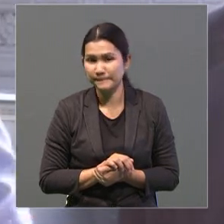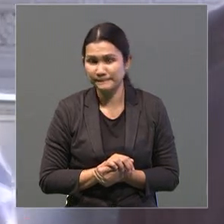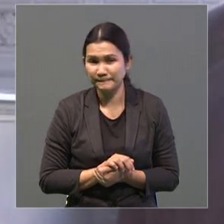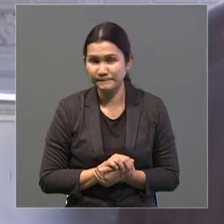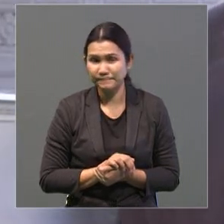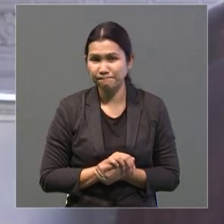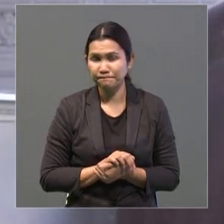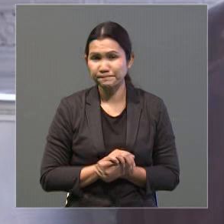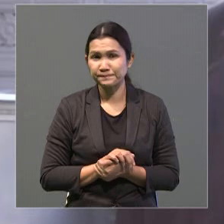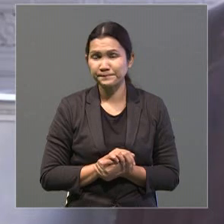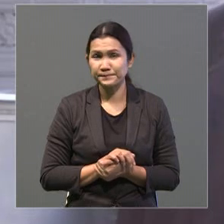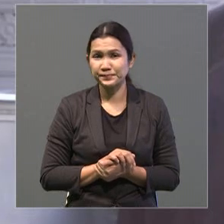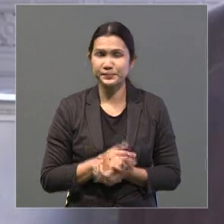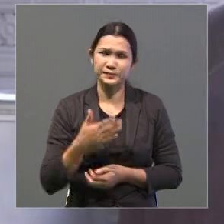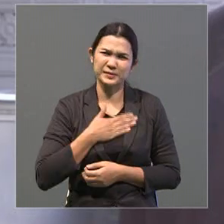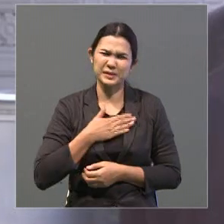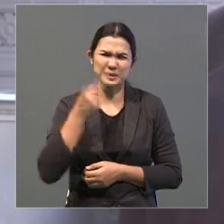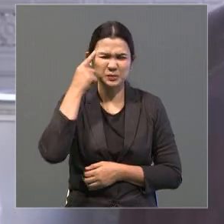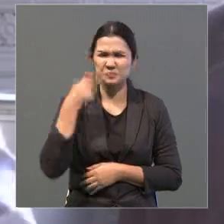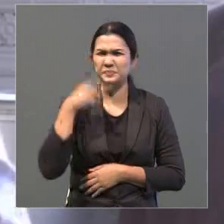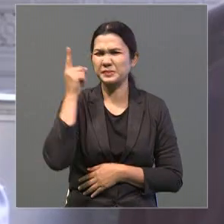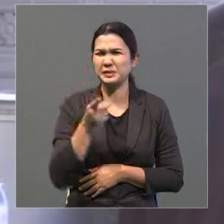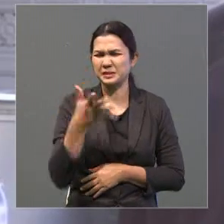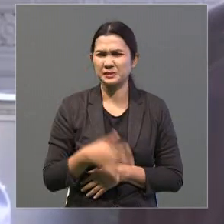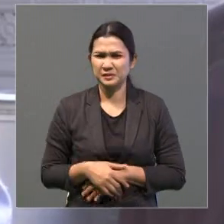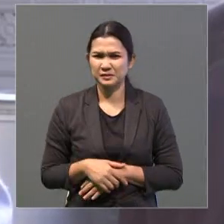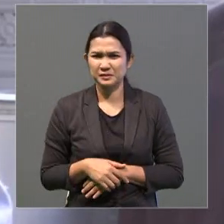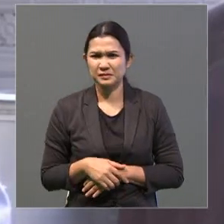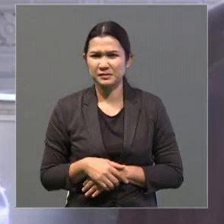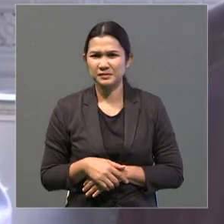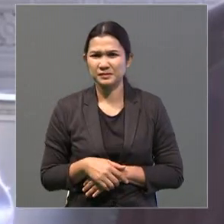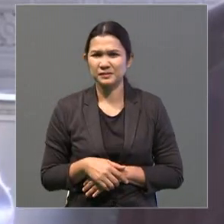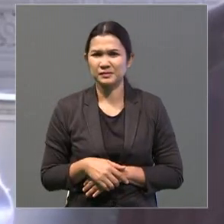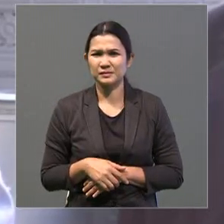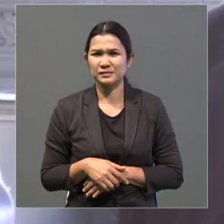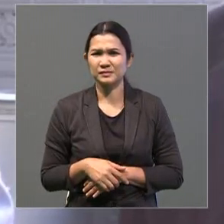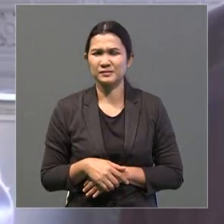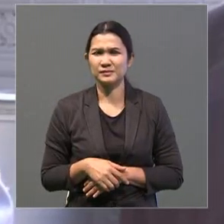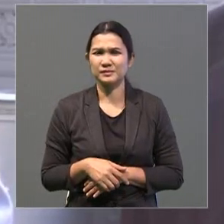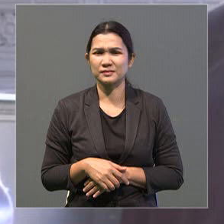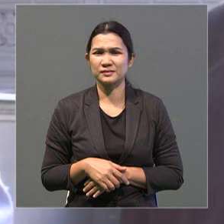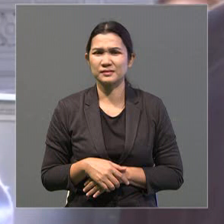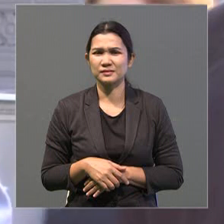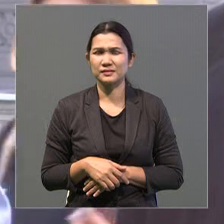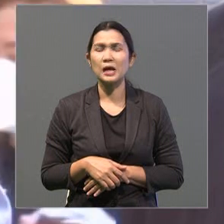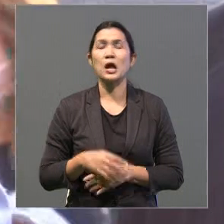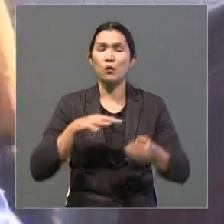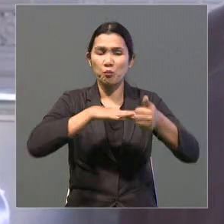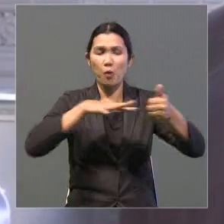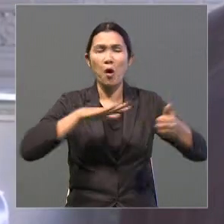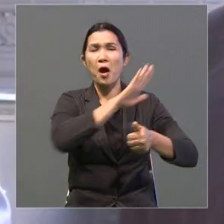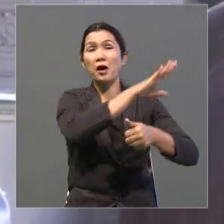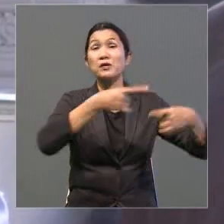ผมคิดว่ามันไม่คงไม่จริงนะฮะคือผู้นำฝ่ายค้าน